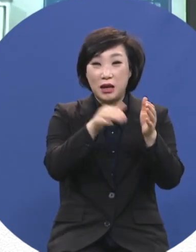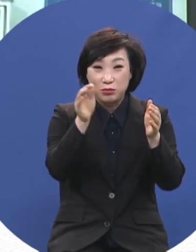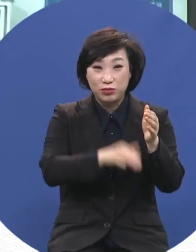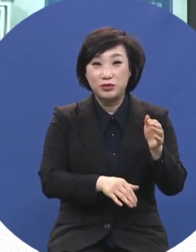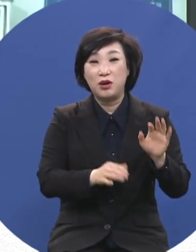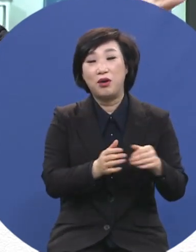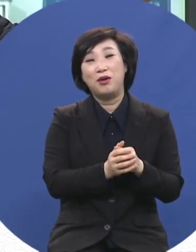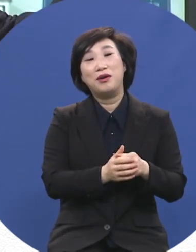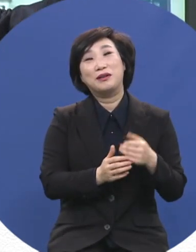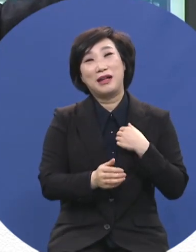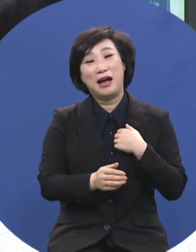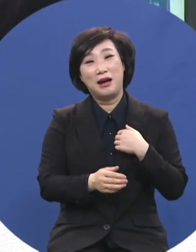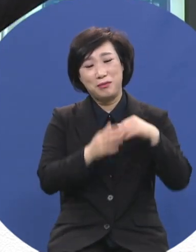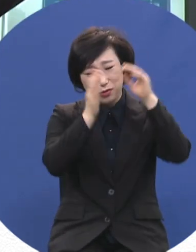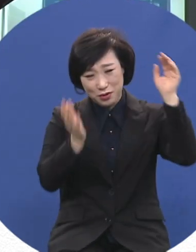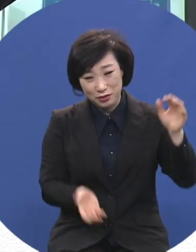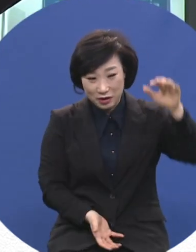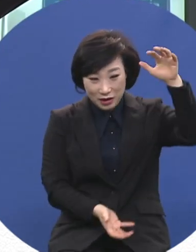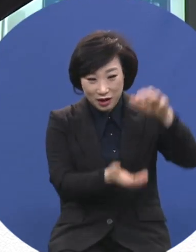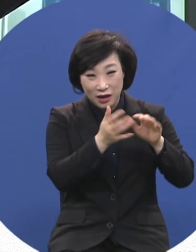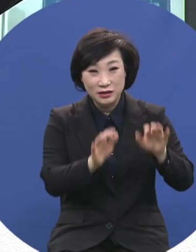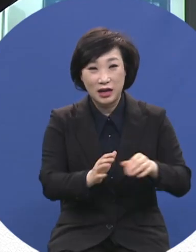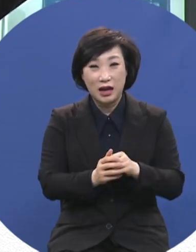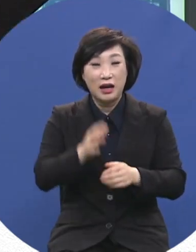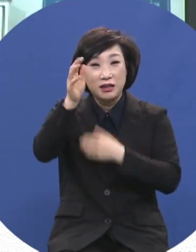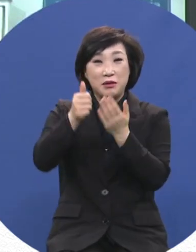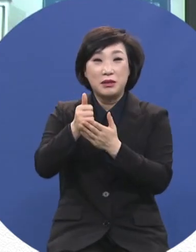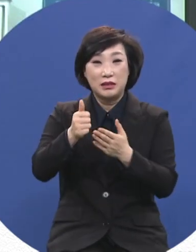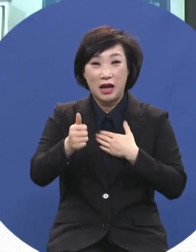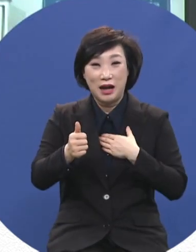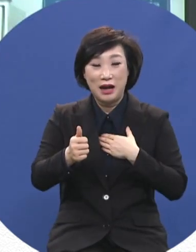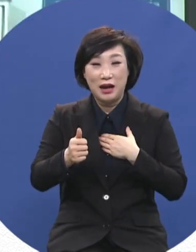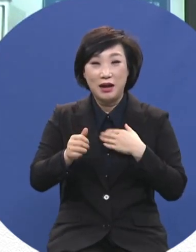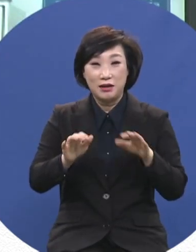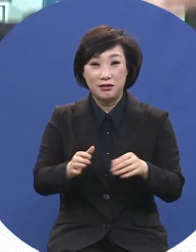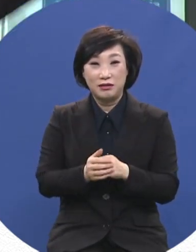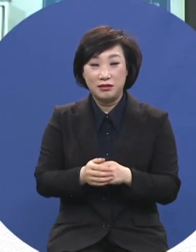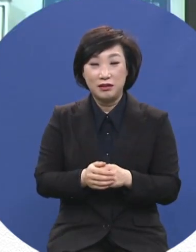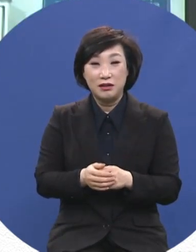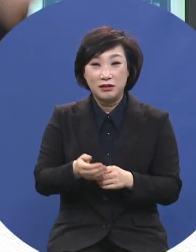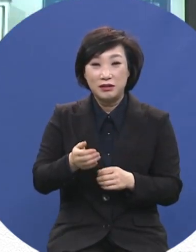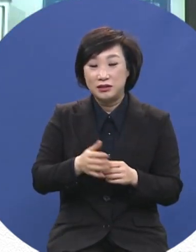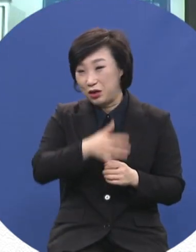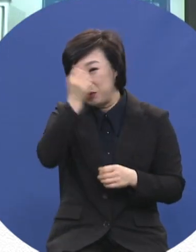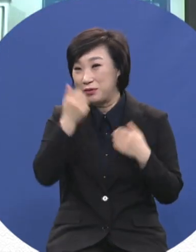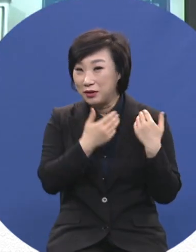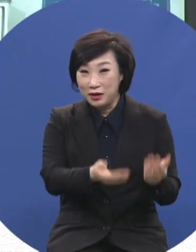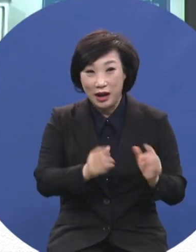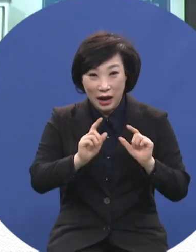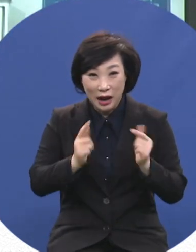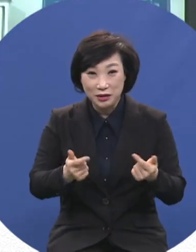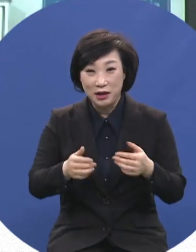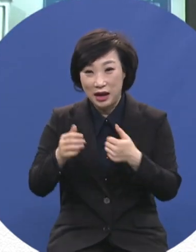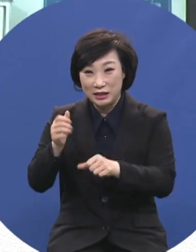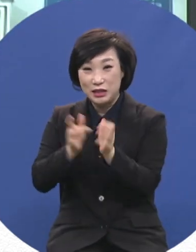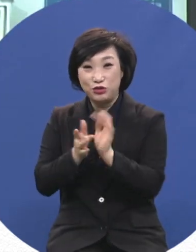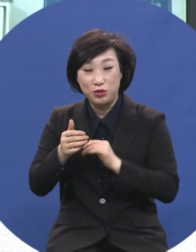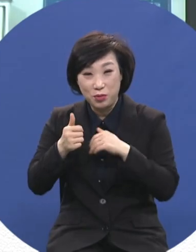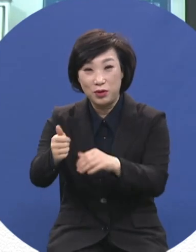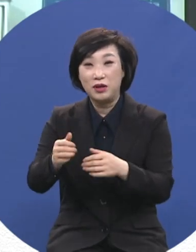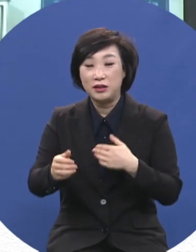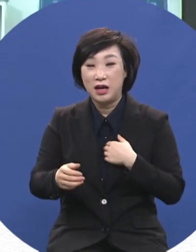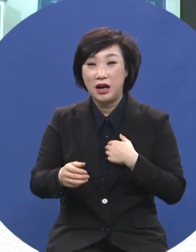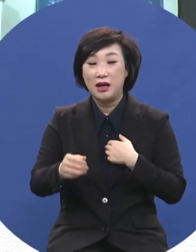이르기까지 배신한 대로 하나님은 나를 배신하지 아니하시고 아들을 죽여서 나를 죄와